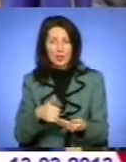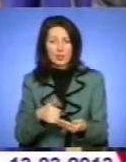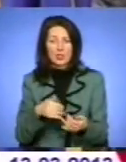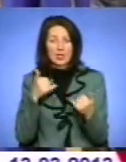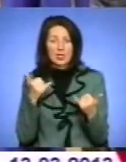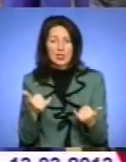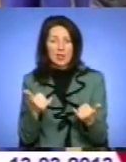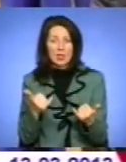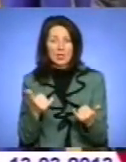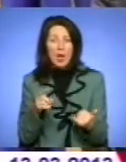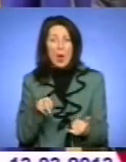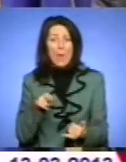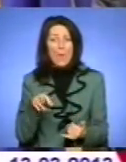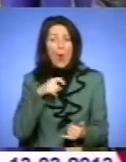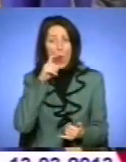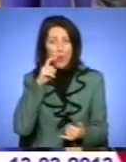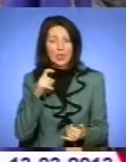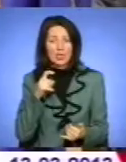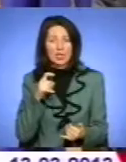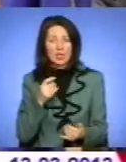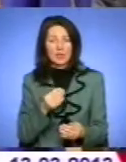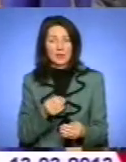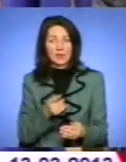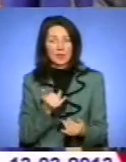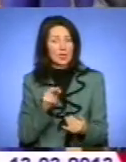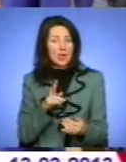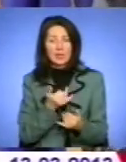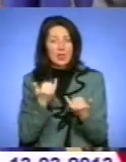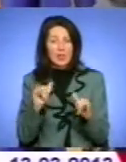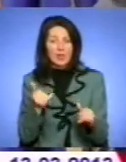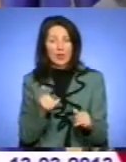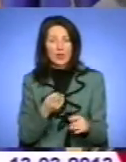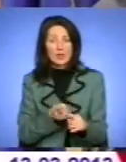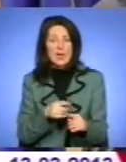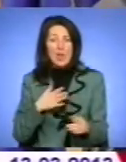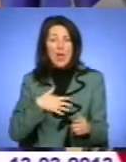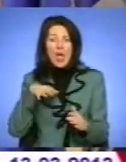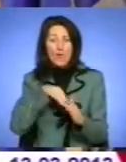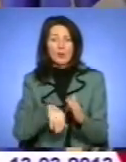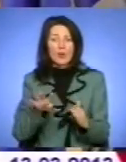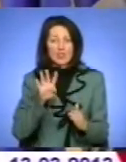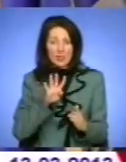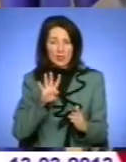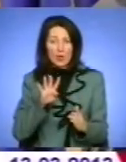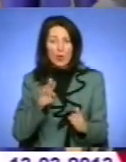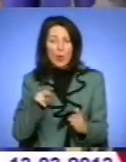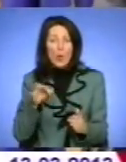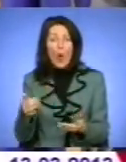зараз по Україні, ну от як не дивно, але по Україні це ми входимо в четвірку по